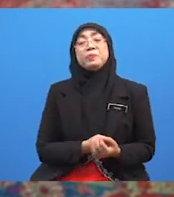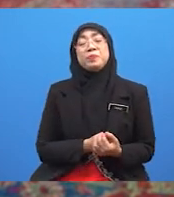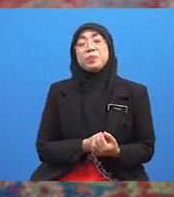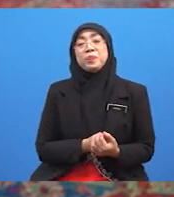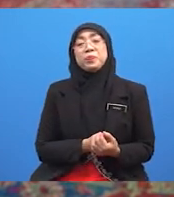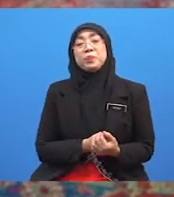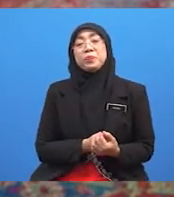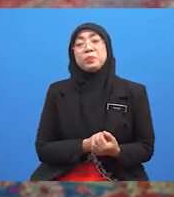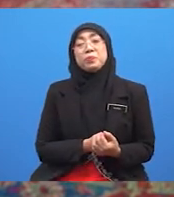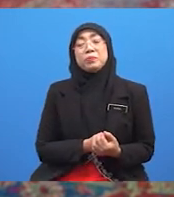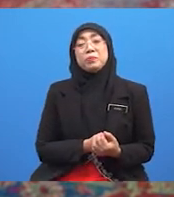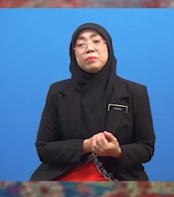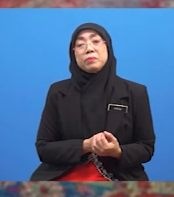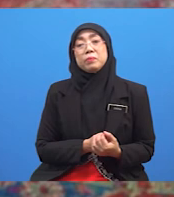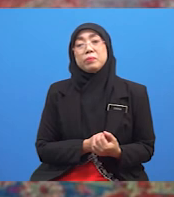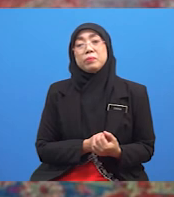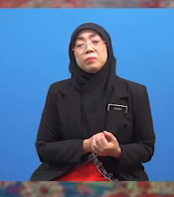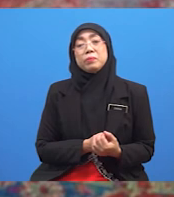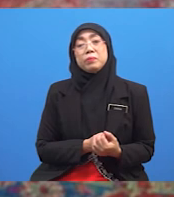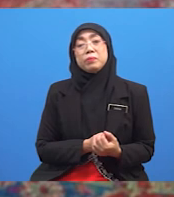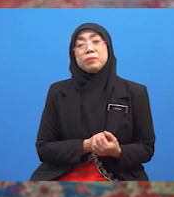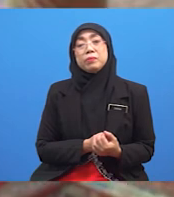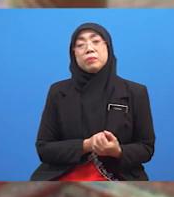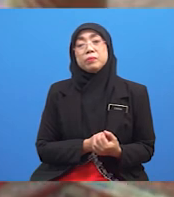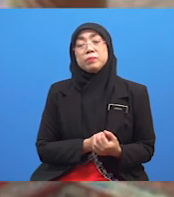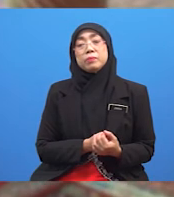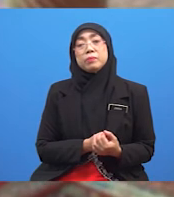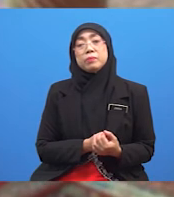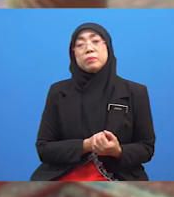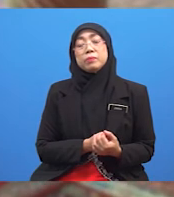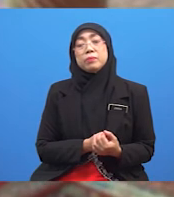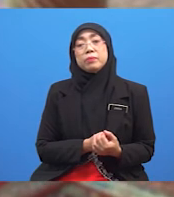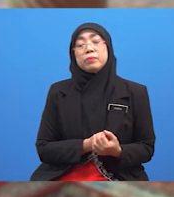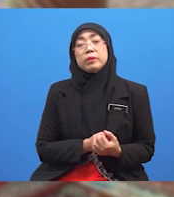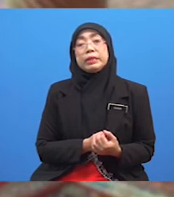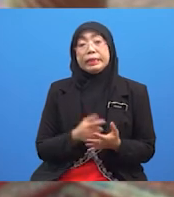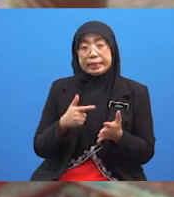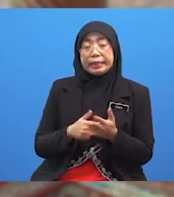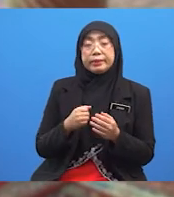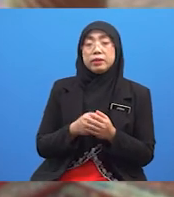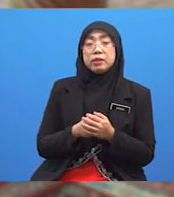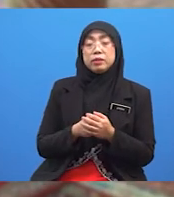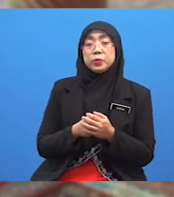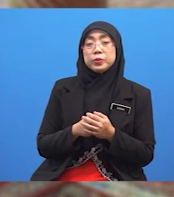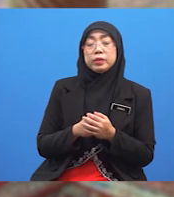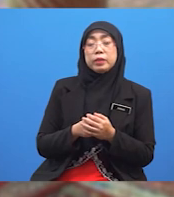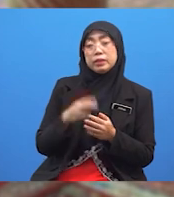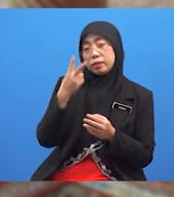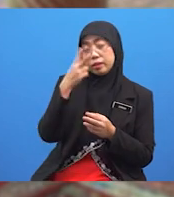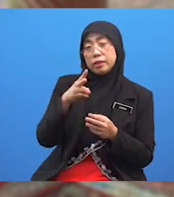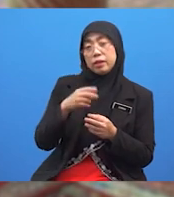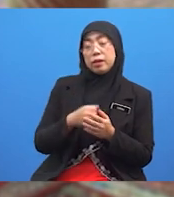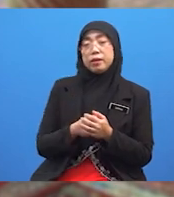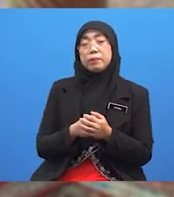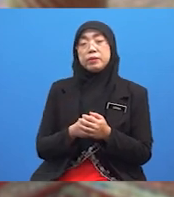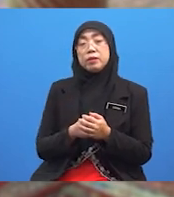dan novel Sodagar Besar dari Kuala Lumpur. Selain itu, aspek keagamaan haruslah dilihat pada